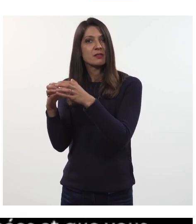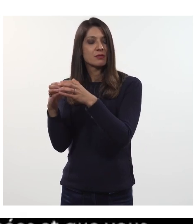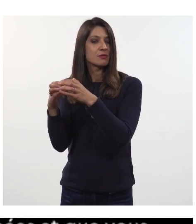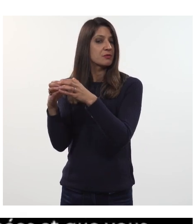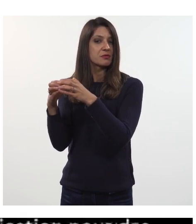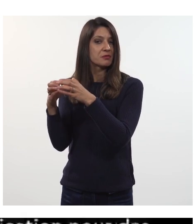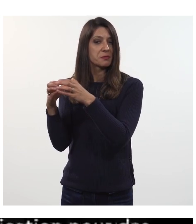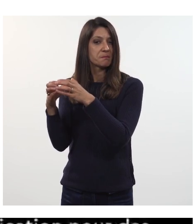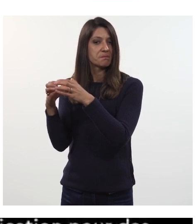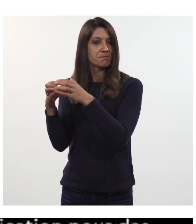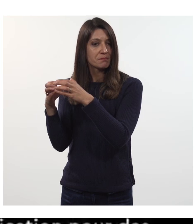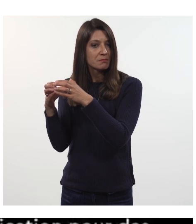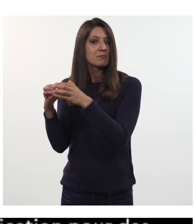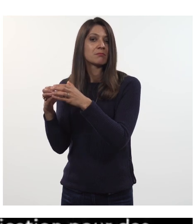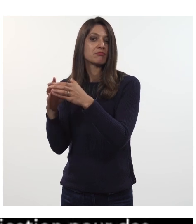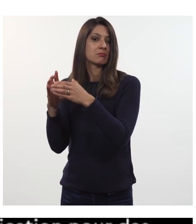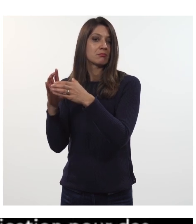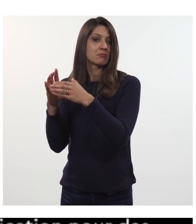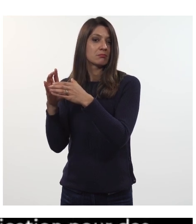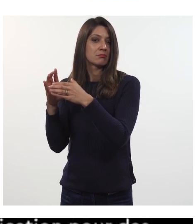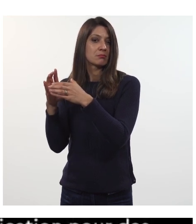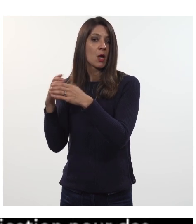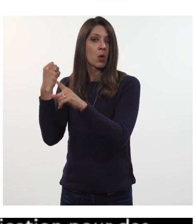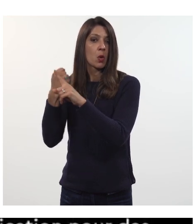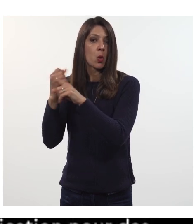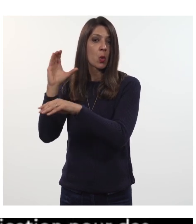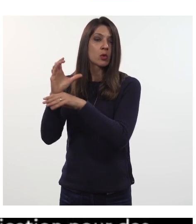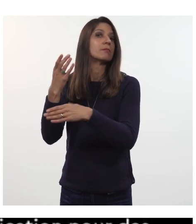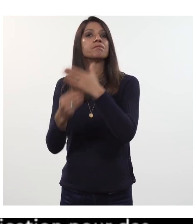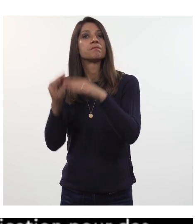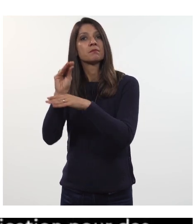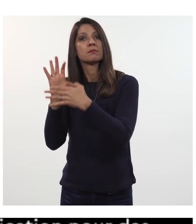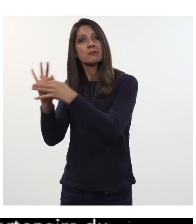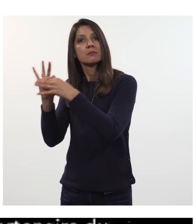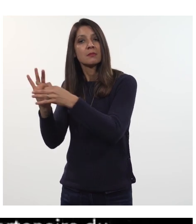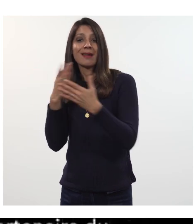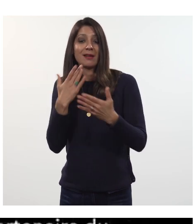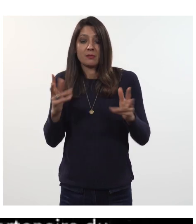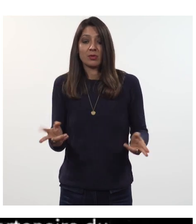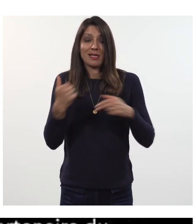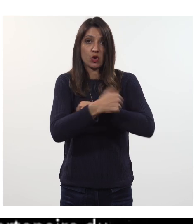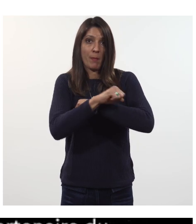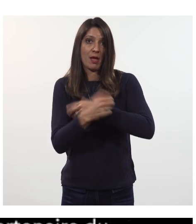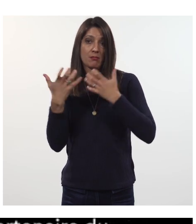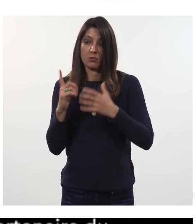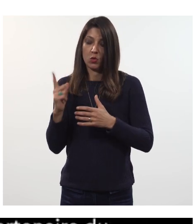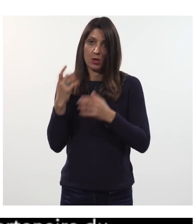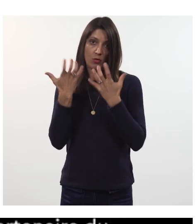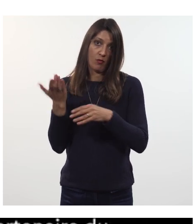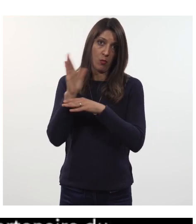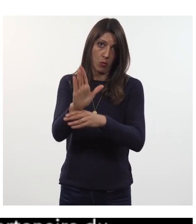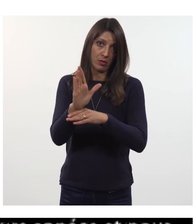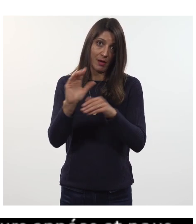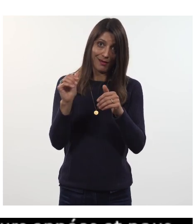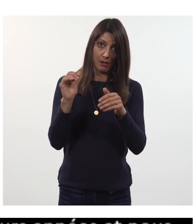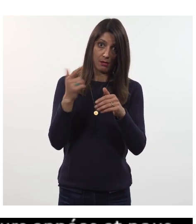semaine, d'organiser ce webinaire en pleine semaine de lutte contre la dénutrition. Je voulais donc vous parler, pour finir, des 2 outils